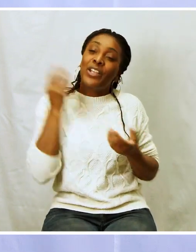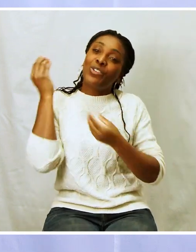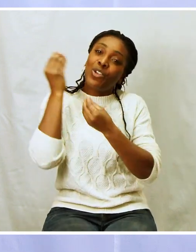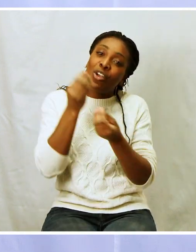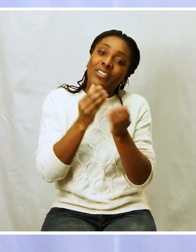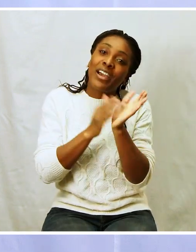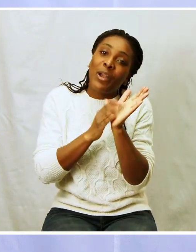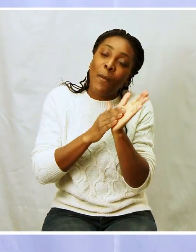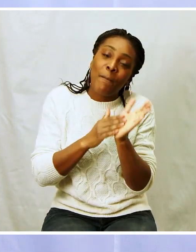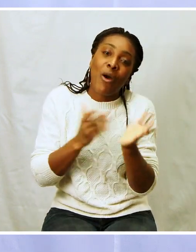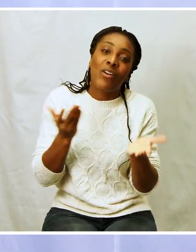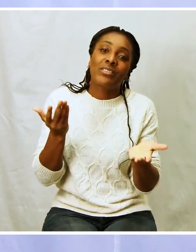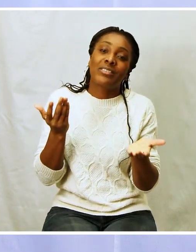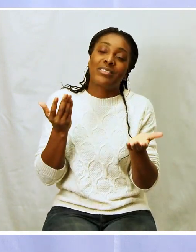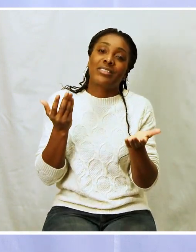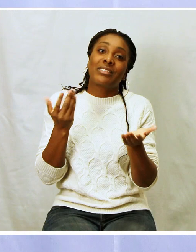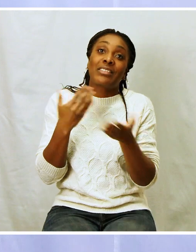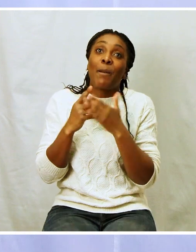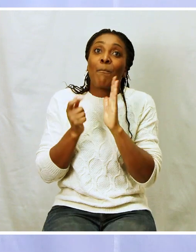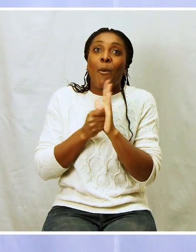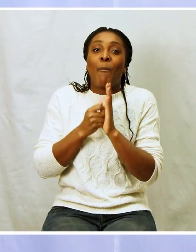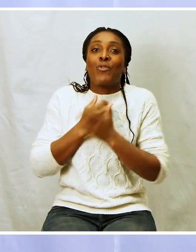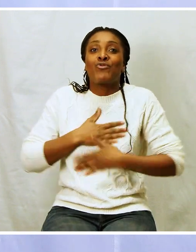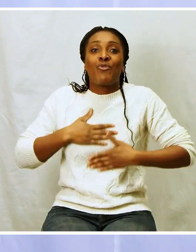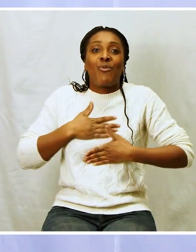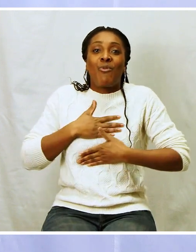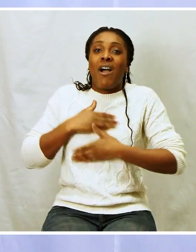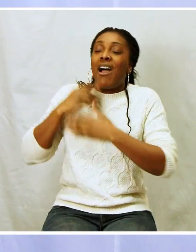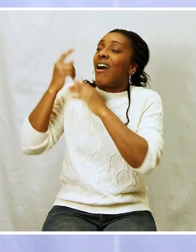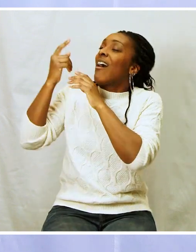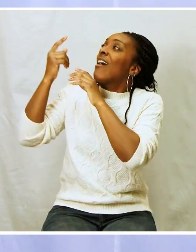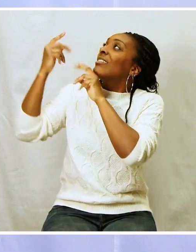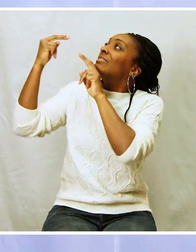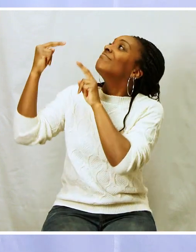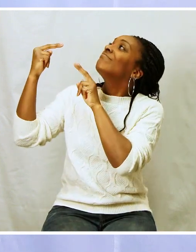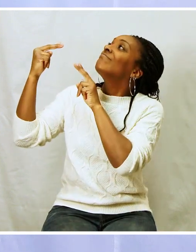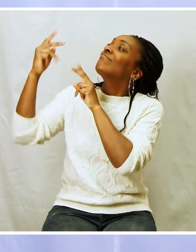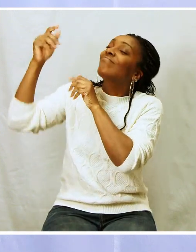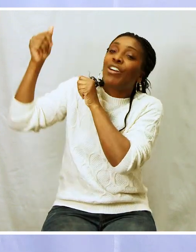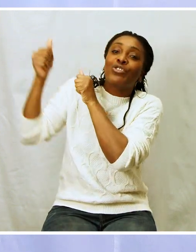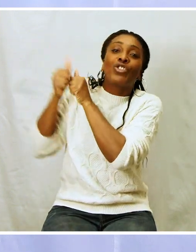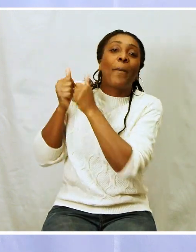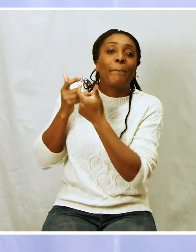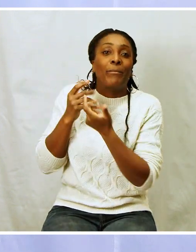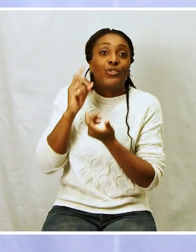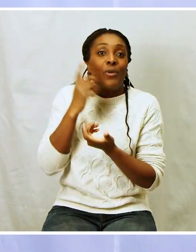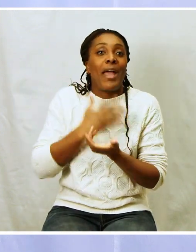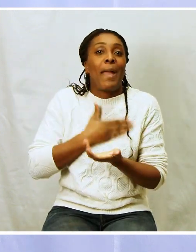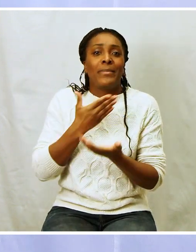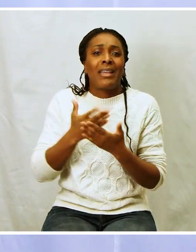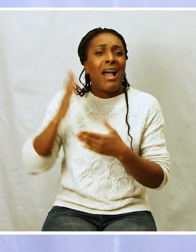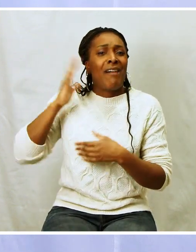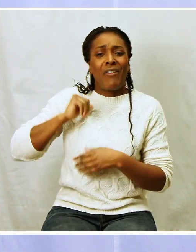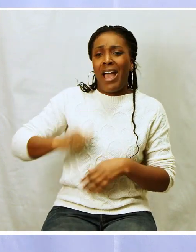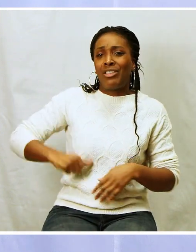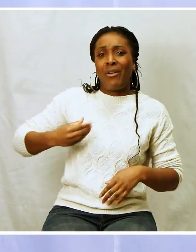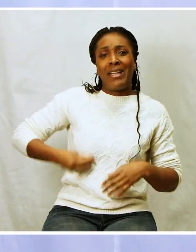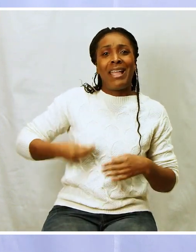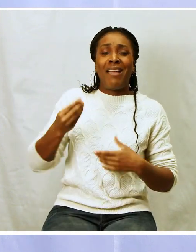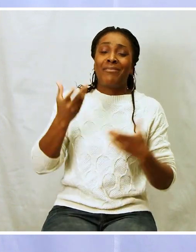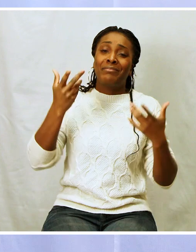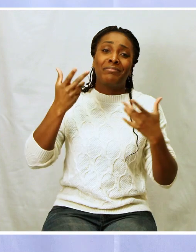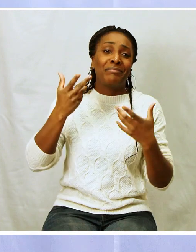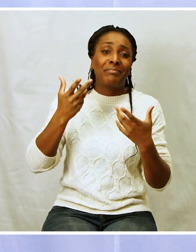faire, et de ce que tu es en train de vivre, ce moment de joie qu'il a toujours désiré avec ses enfants. Depuis Adam et Ève, ça a été brisé à cause du